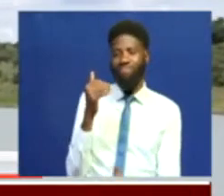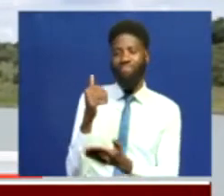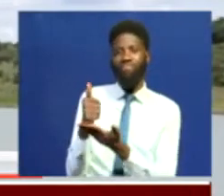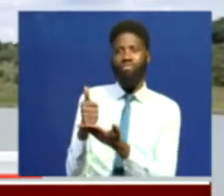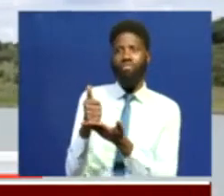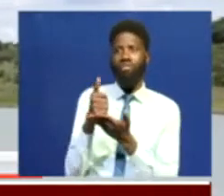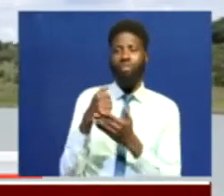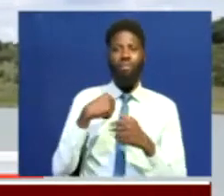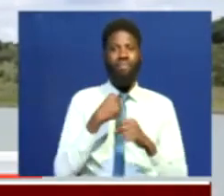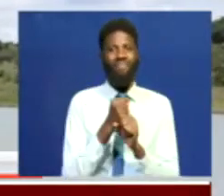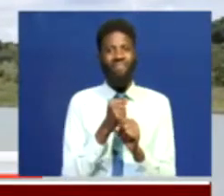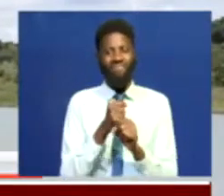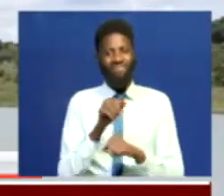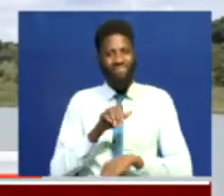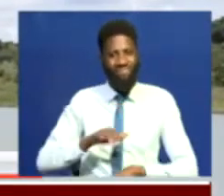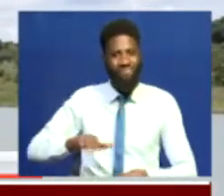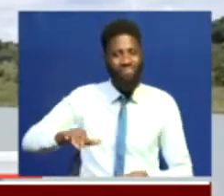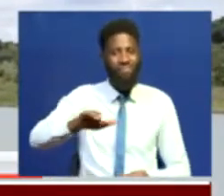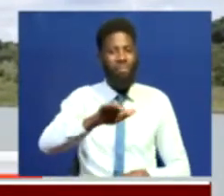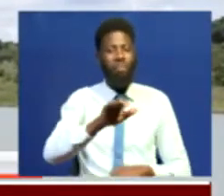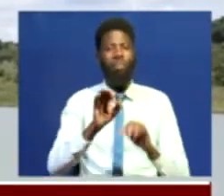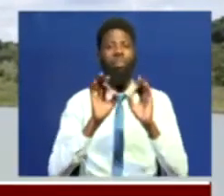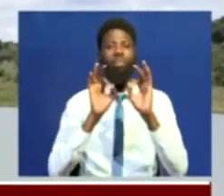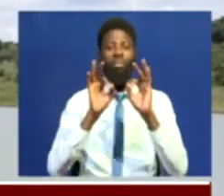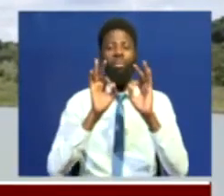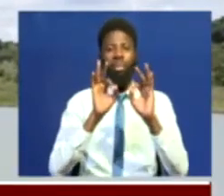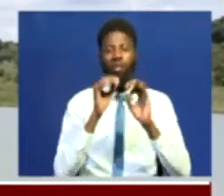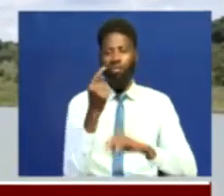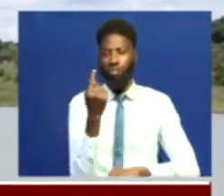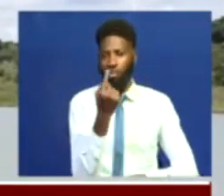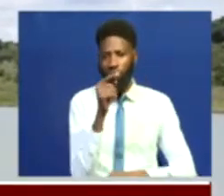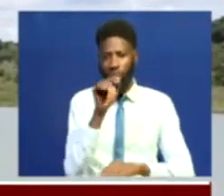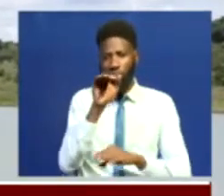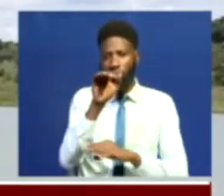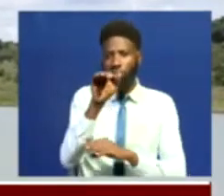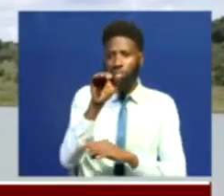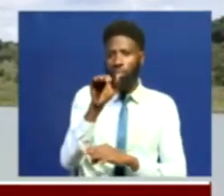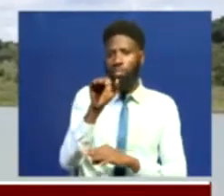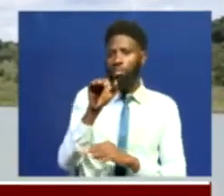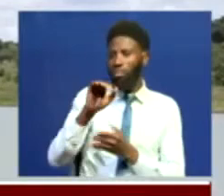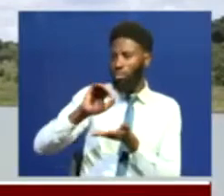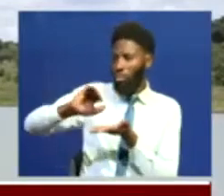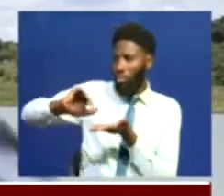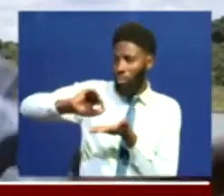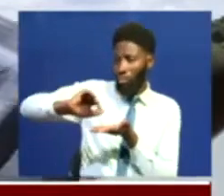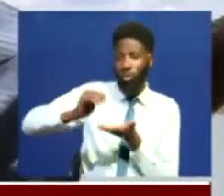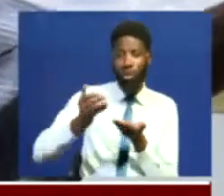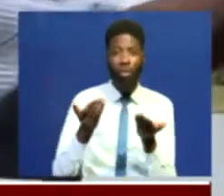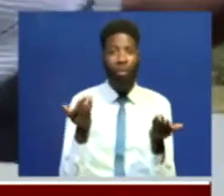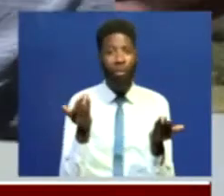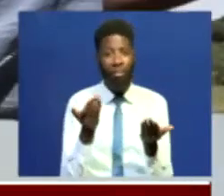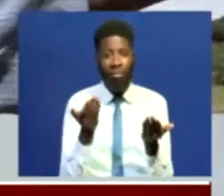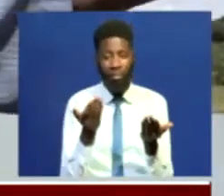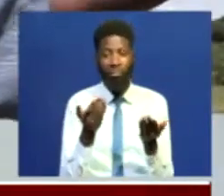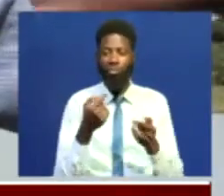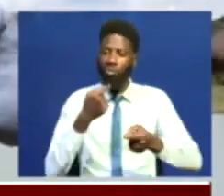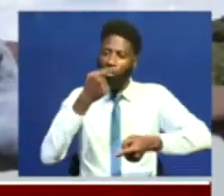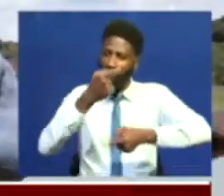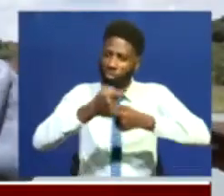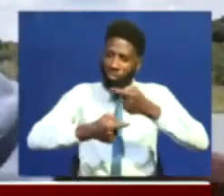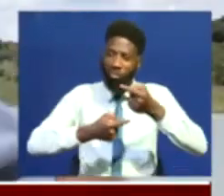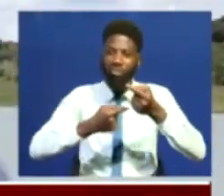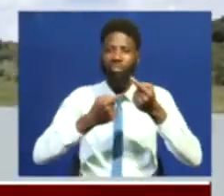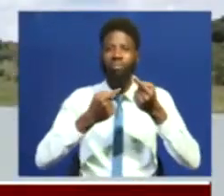Kile tunaomba ni wamalizie mahali kule kumebakia na waweke mafence huku hivi